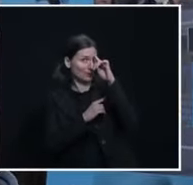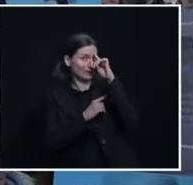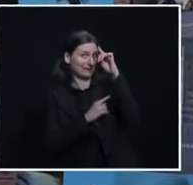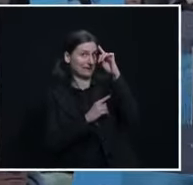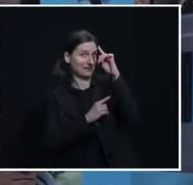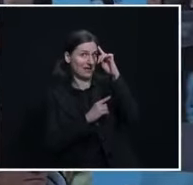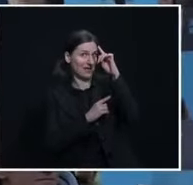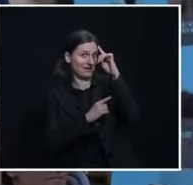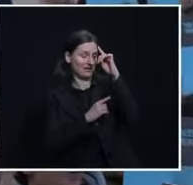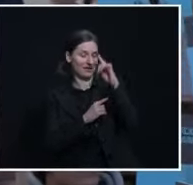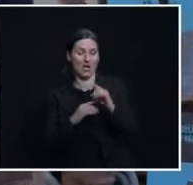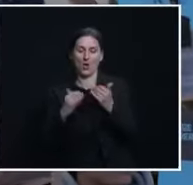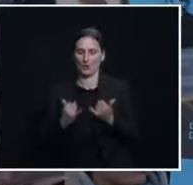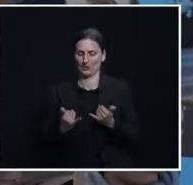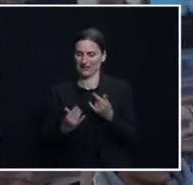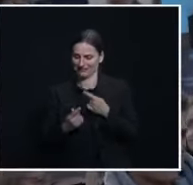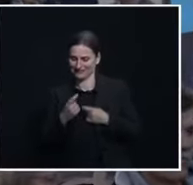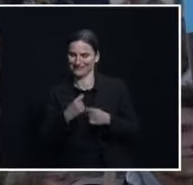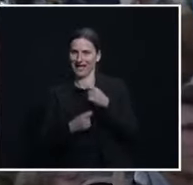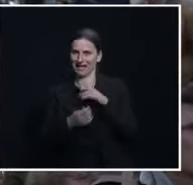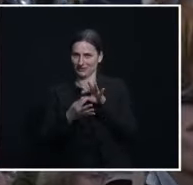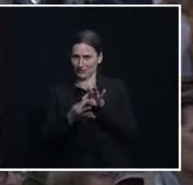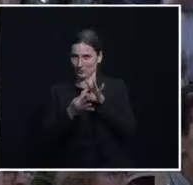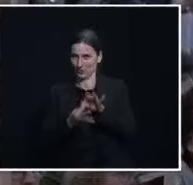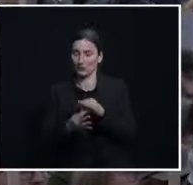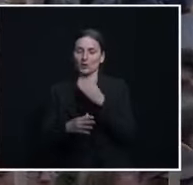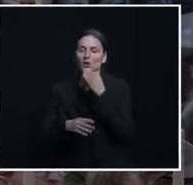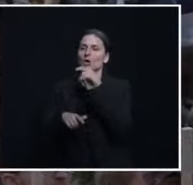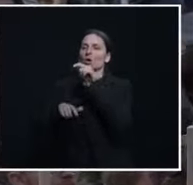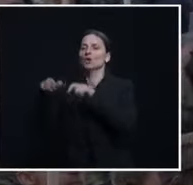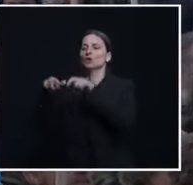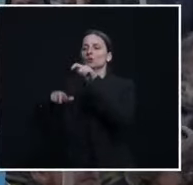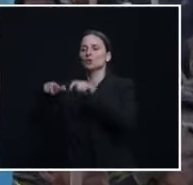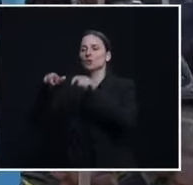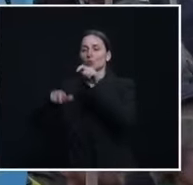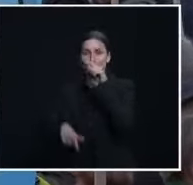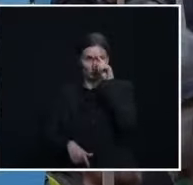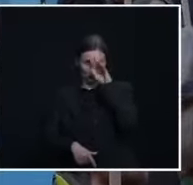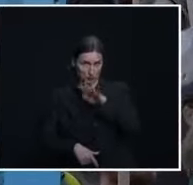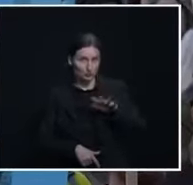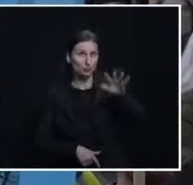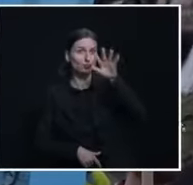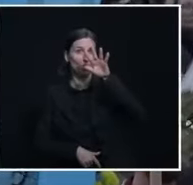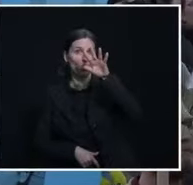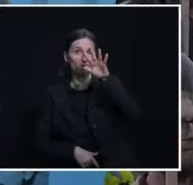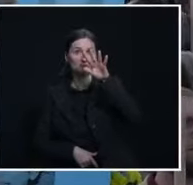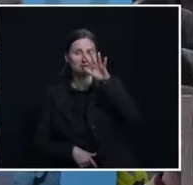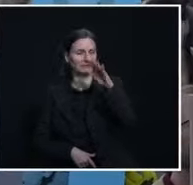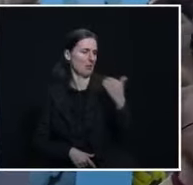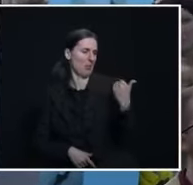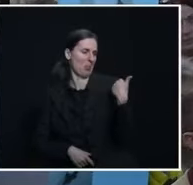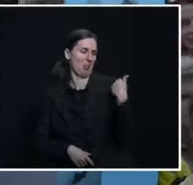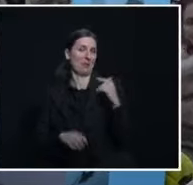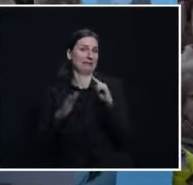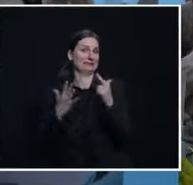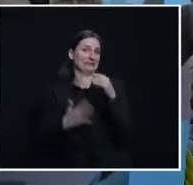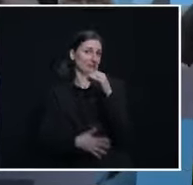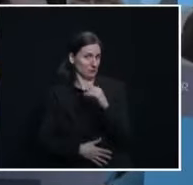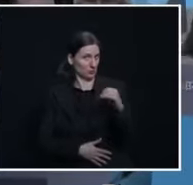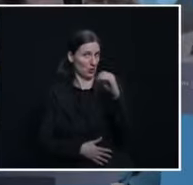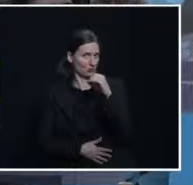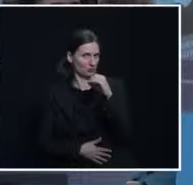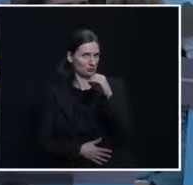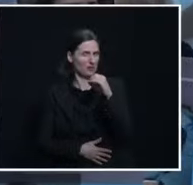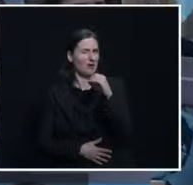unser Handeln im Hier und Jetzt. Jüdinnen und Juden sind in Deutschland nicht erst seit dem 7. Oktober,